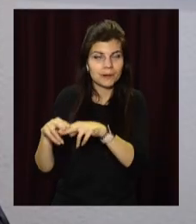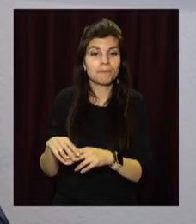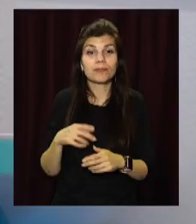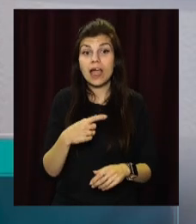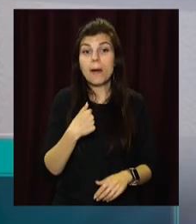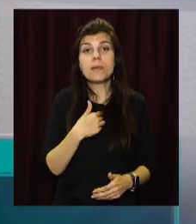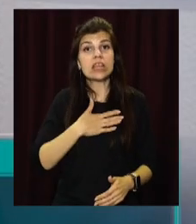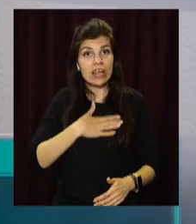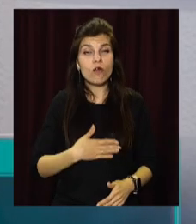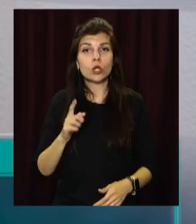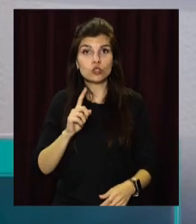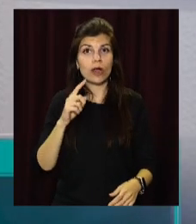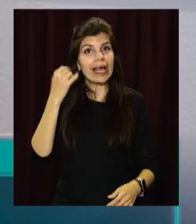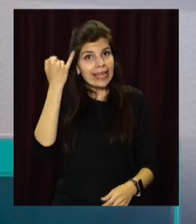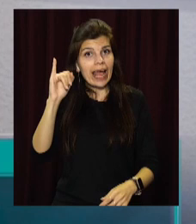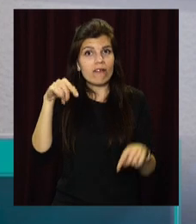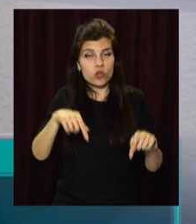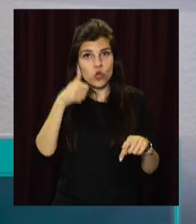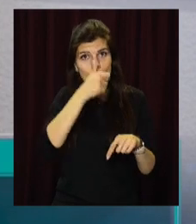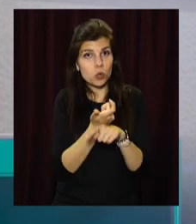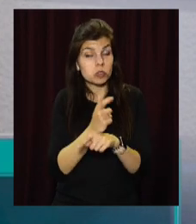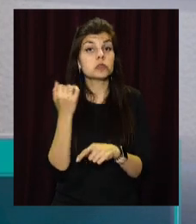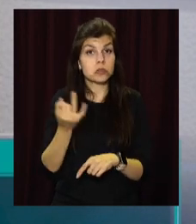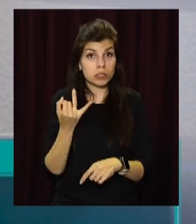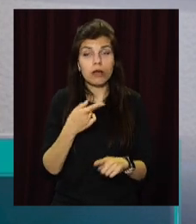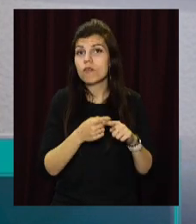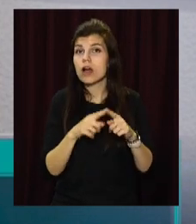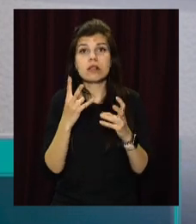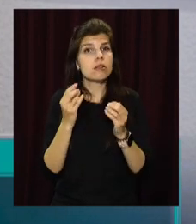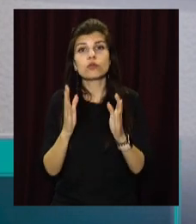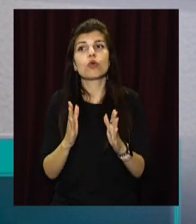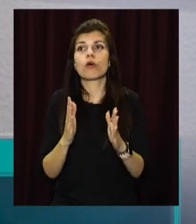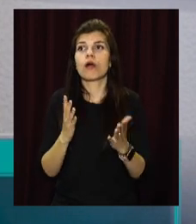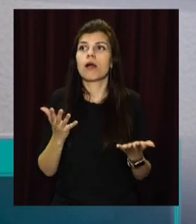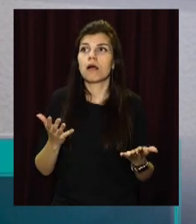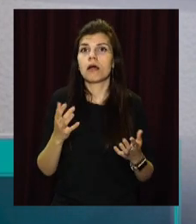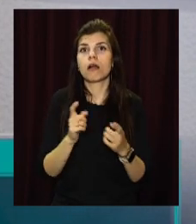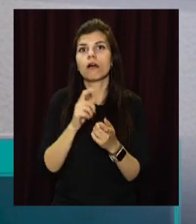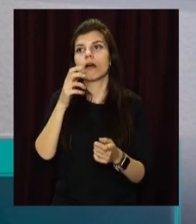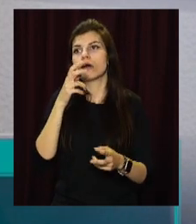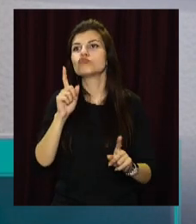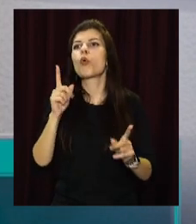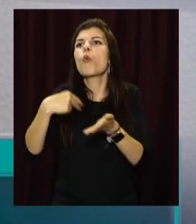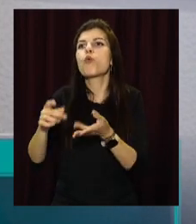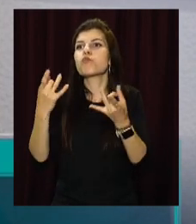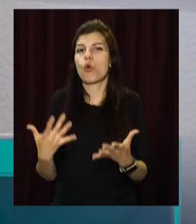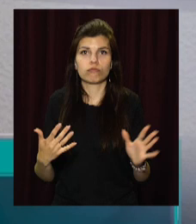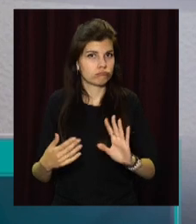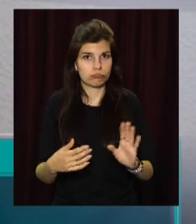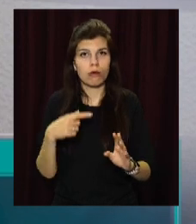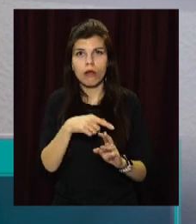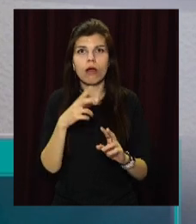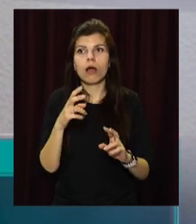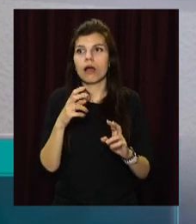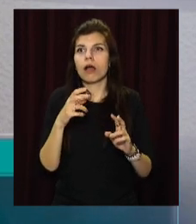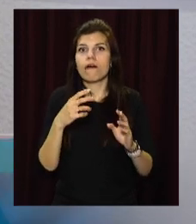проєкти в цьому році дуже цікаві, вони не тільки такі формальні придбання чогось, так? Вони вийшли